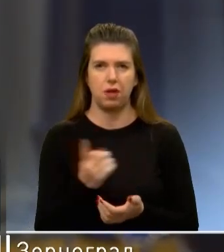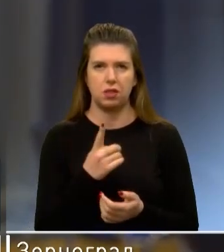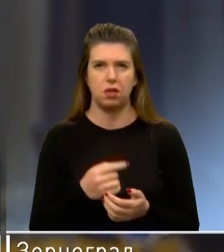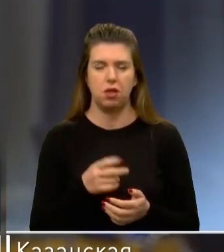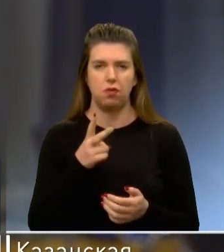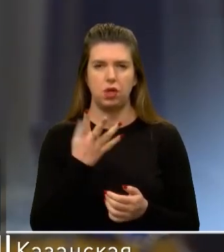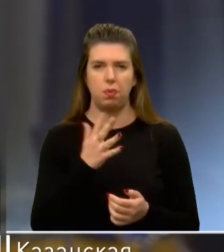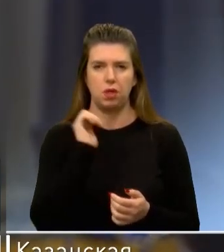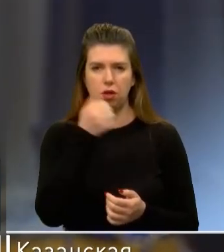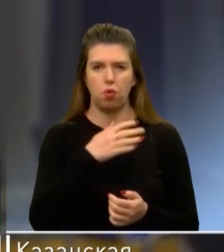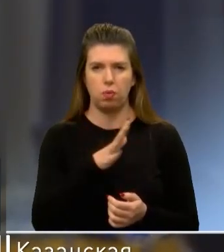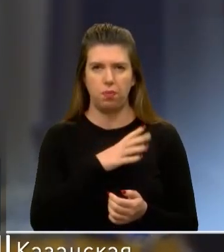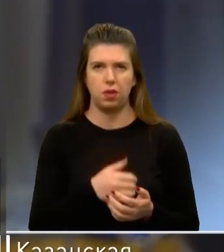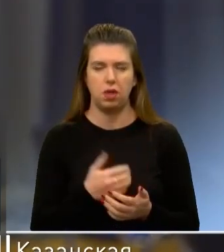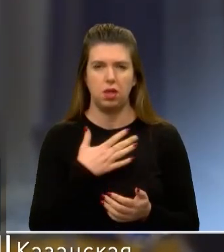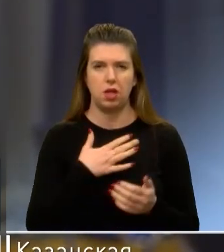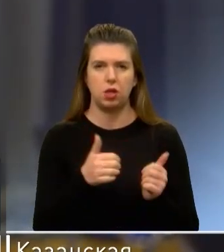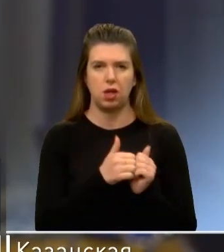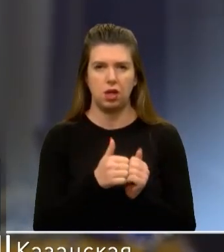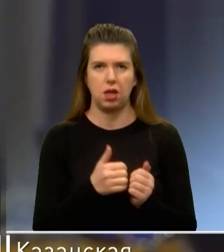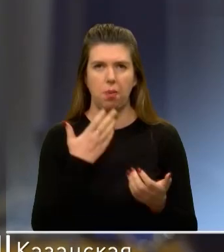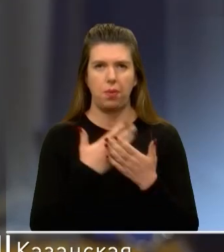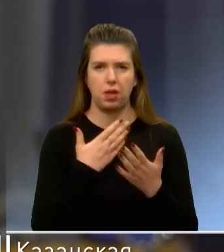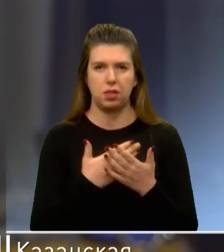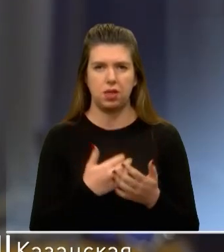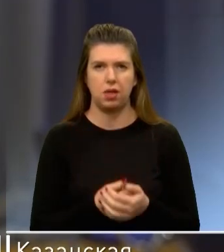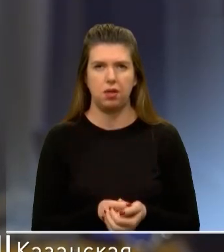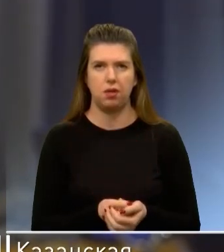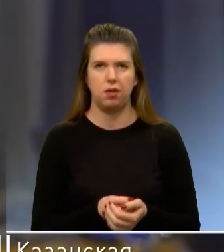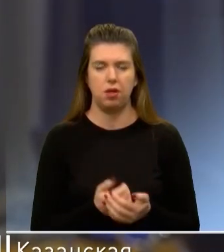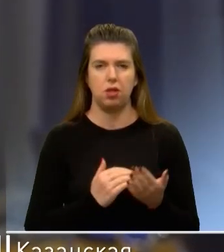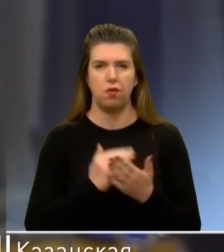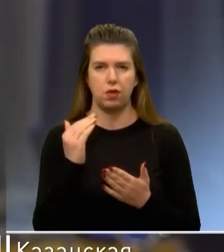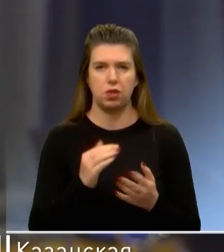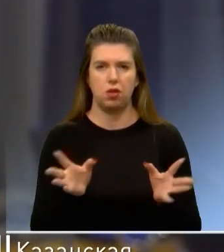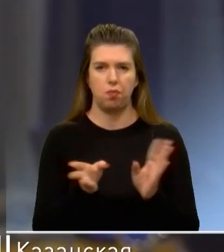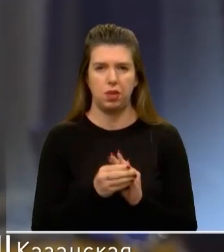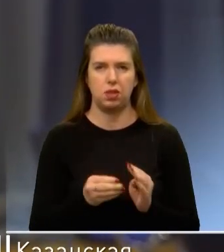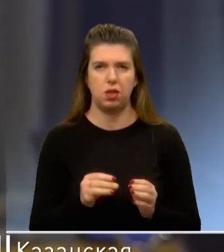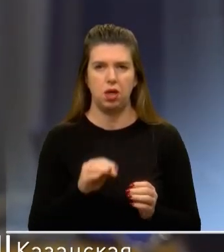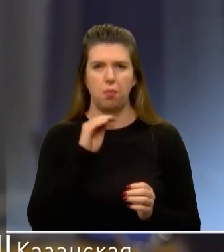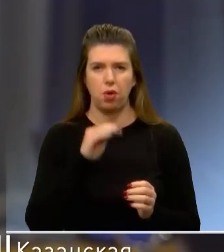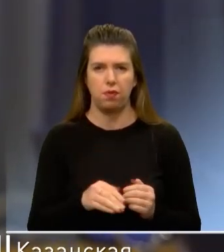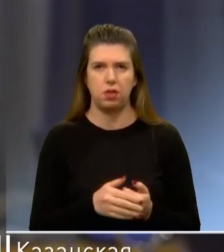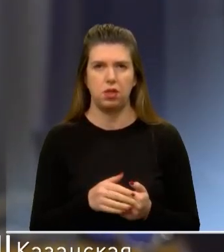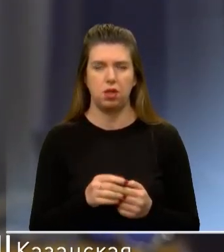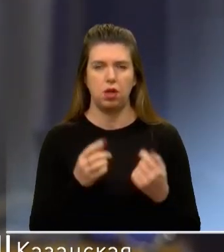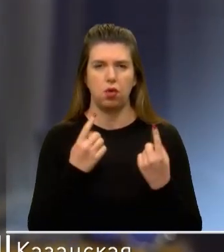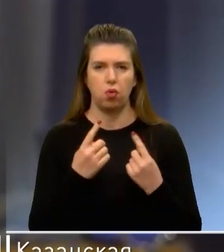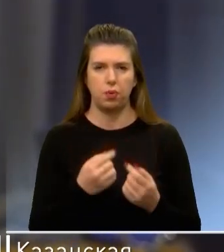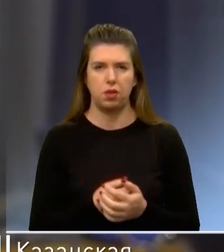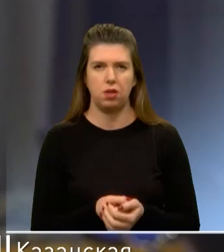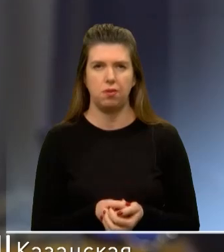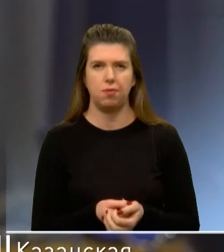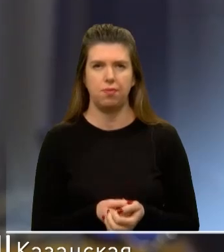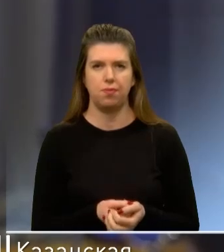2005 год был наши коллеги показали э наивысшую сплочённость профессионализм колоссальный всей